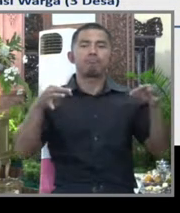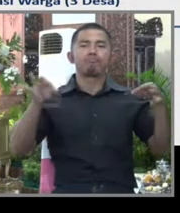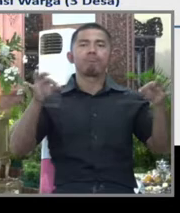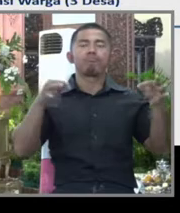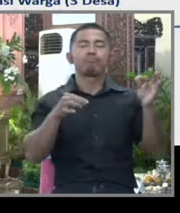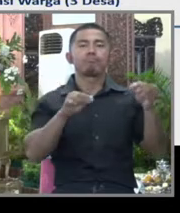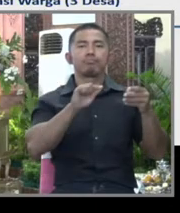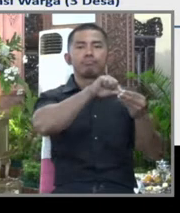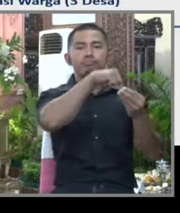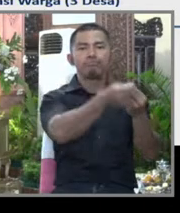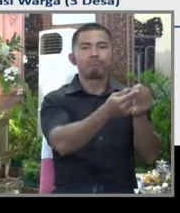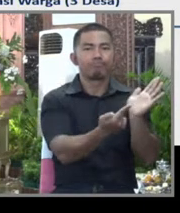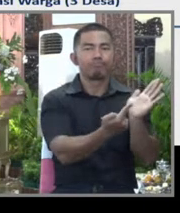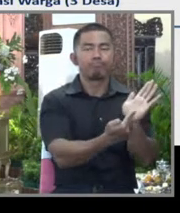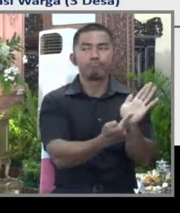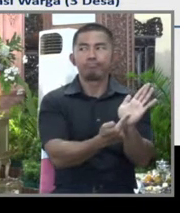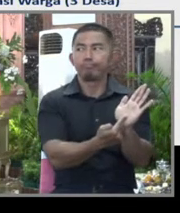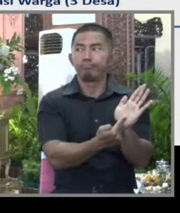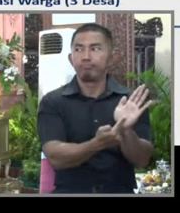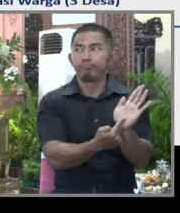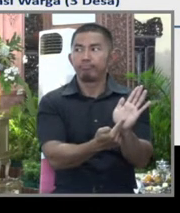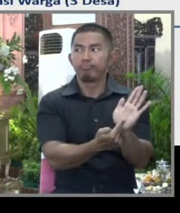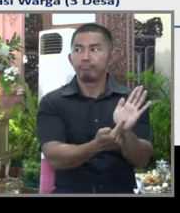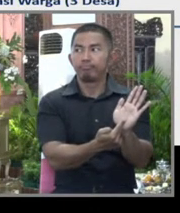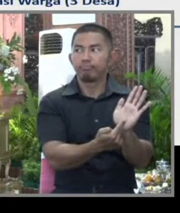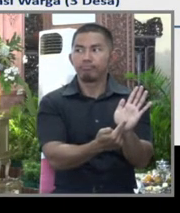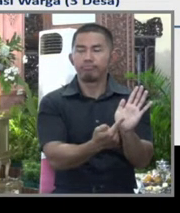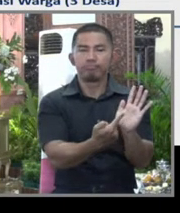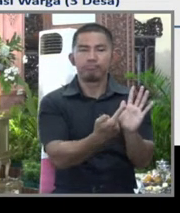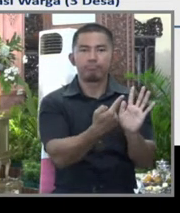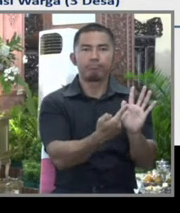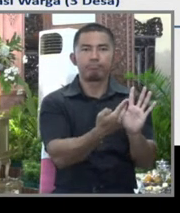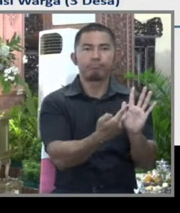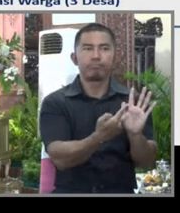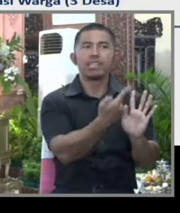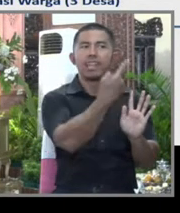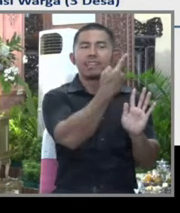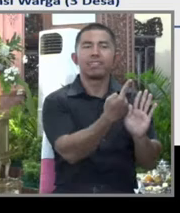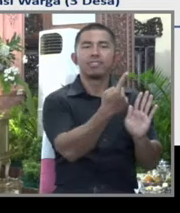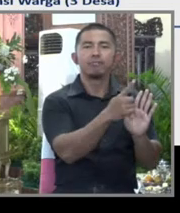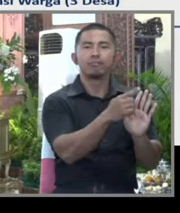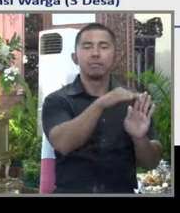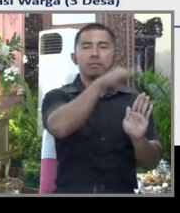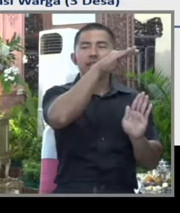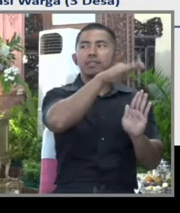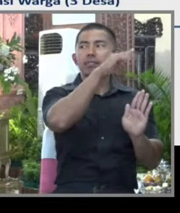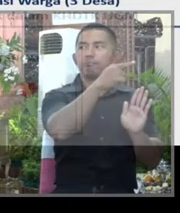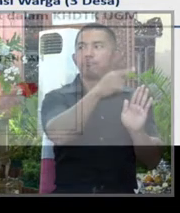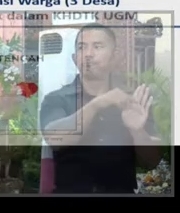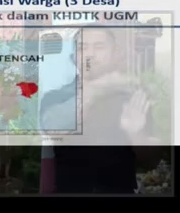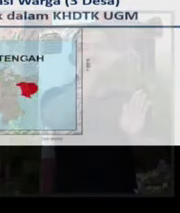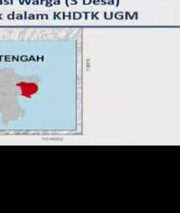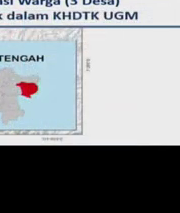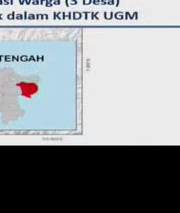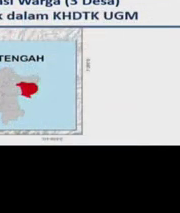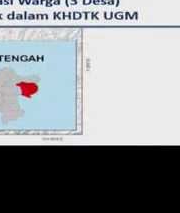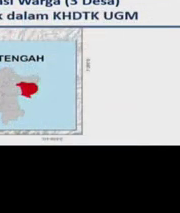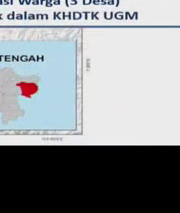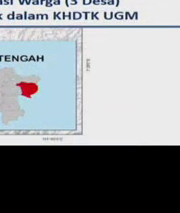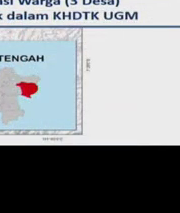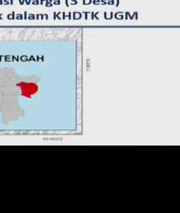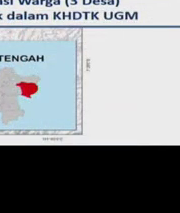selagi Bapak Ibu Jenggerak, kami mohon bantuannya Bapak, karena kami harus memindahkan banyak kakak di seberang dan semua tanahnya di Perutami Bapak itu.